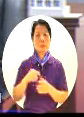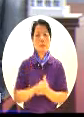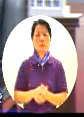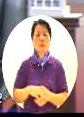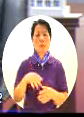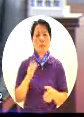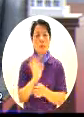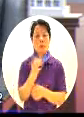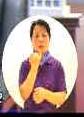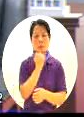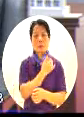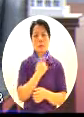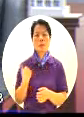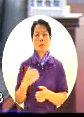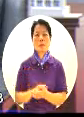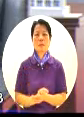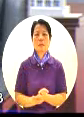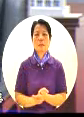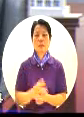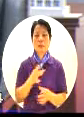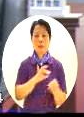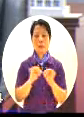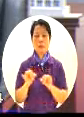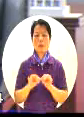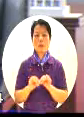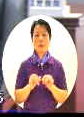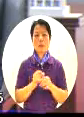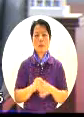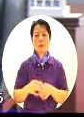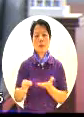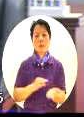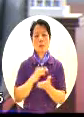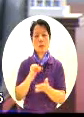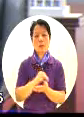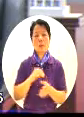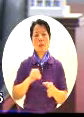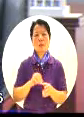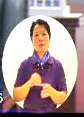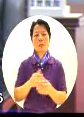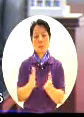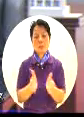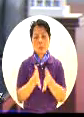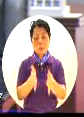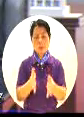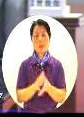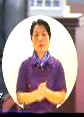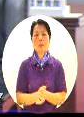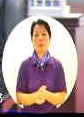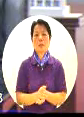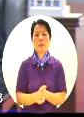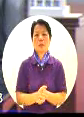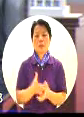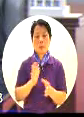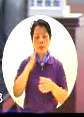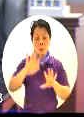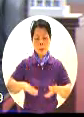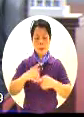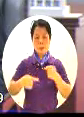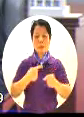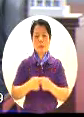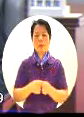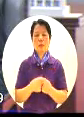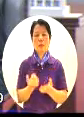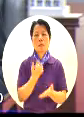可能的代志哈。那土地售价的部分呢哈，啊，今年咱是